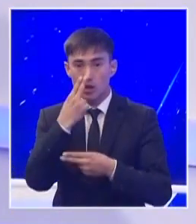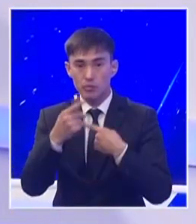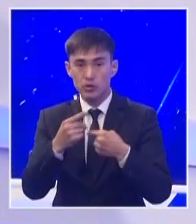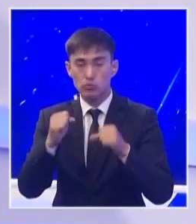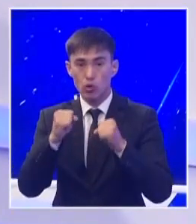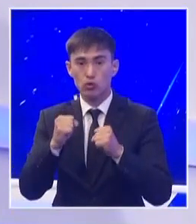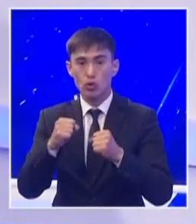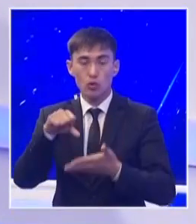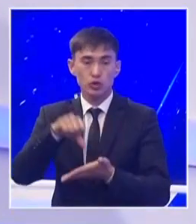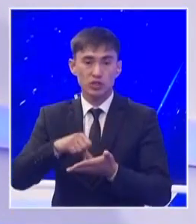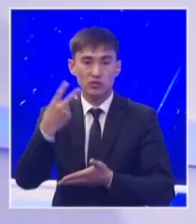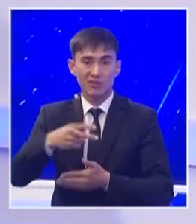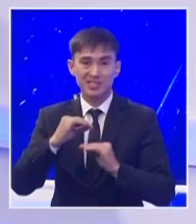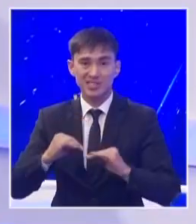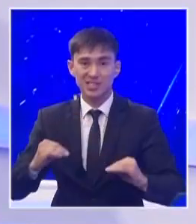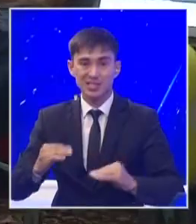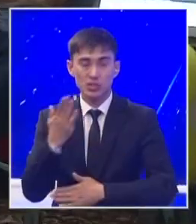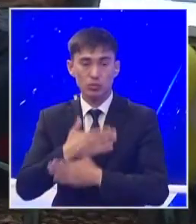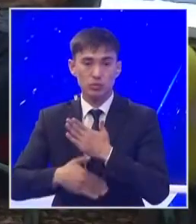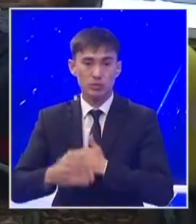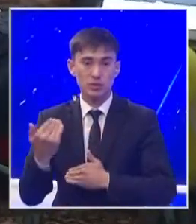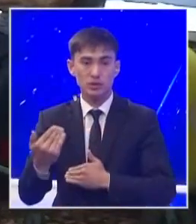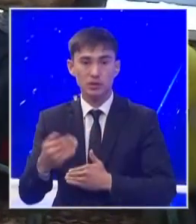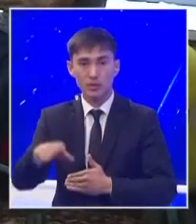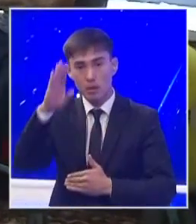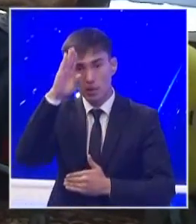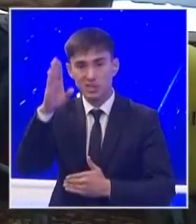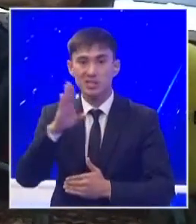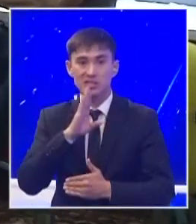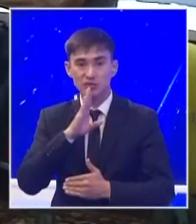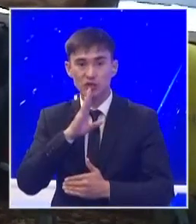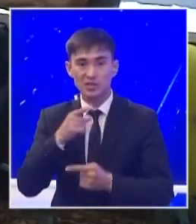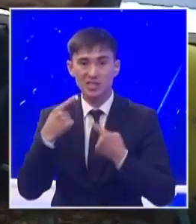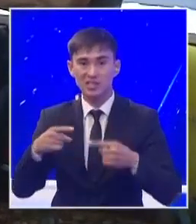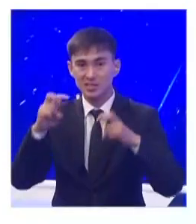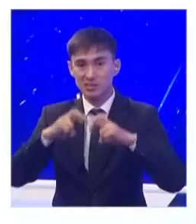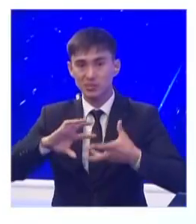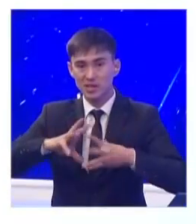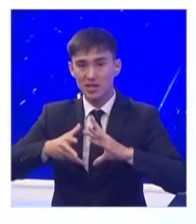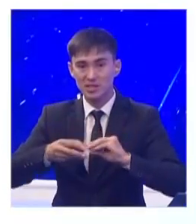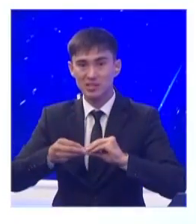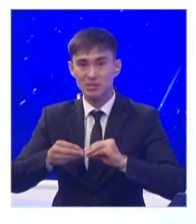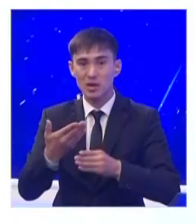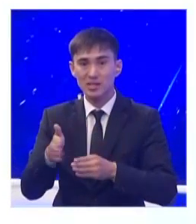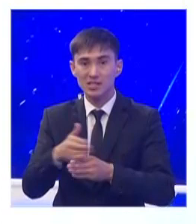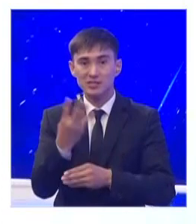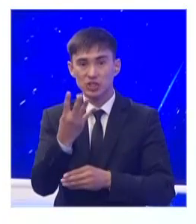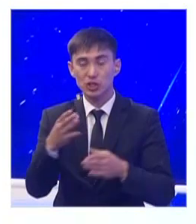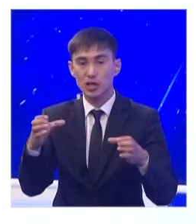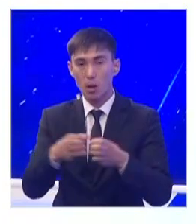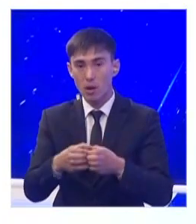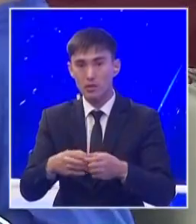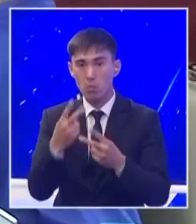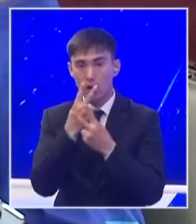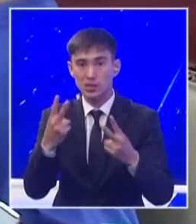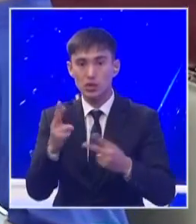виду спорта приняли участие 20 детей с особыми потребностями. Мальчишки и девчонки с различными диагнозами, разделившись на